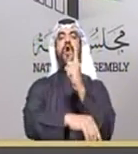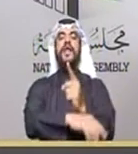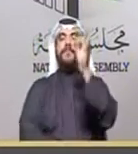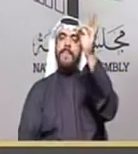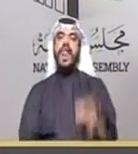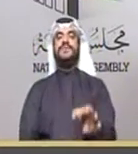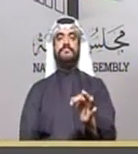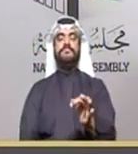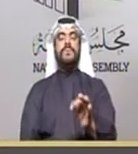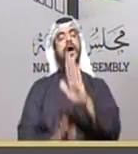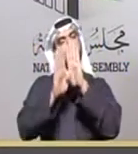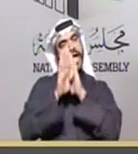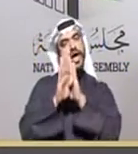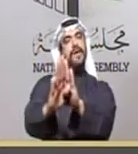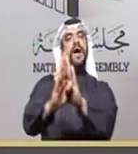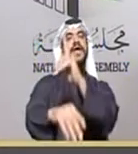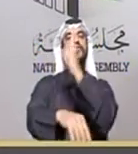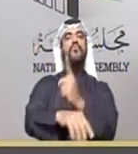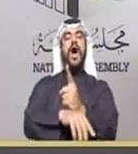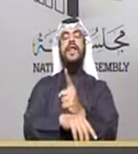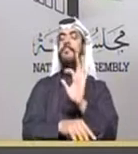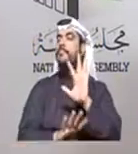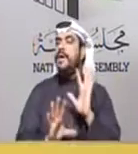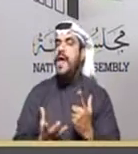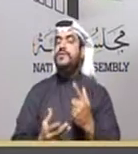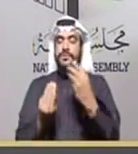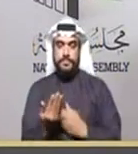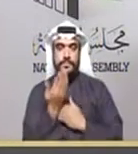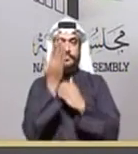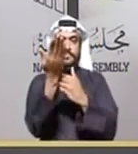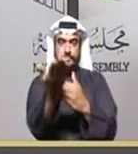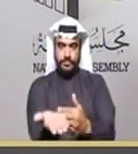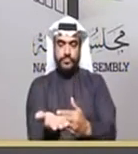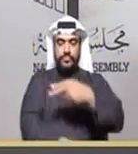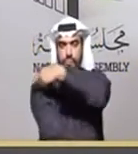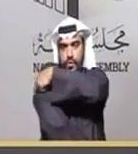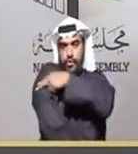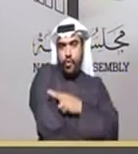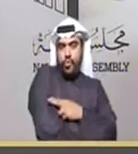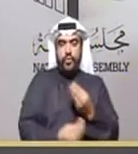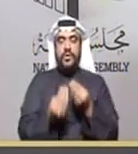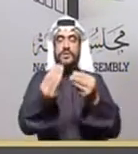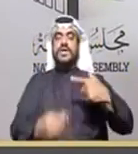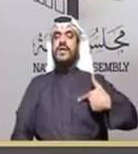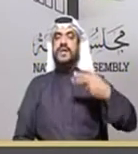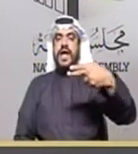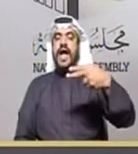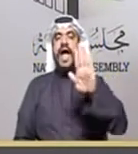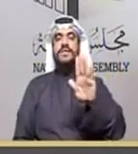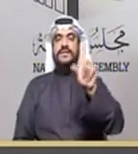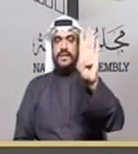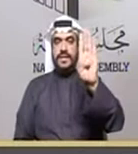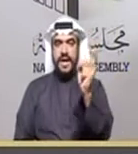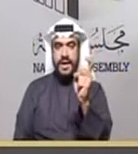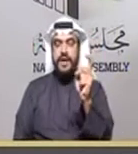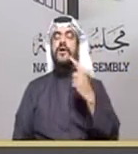شأن حماية المعلم مقدم واللي تم تقديمه من العضو الفاضل عسكر العنزي،